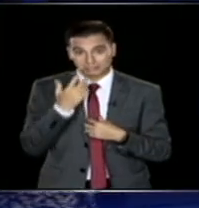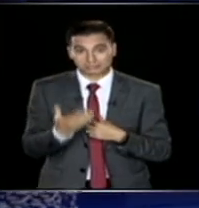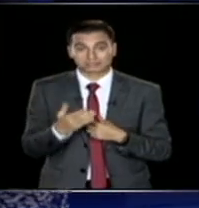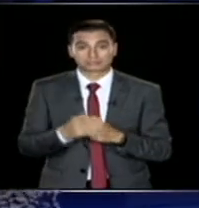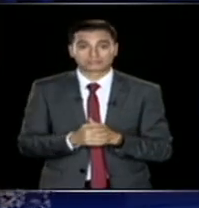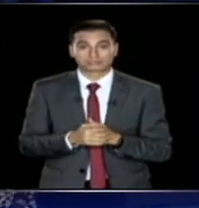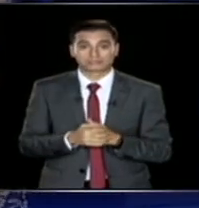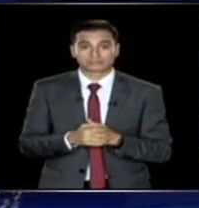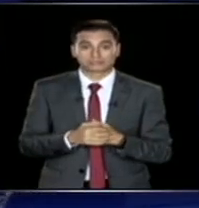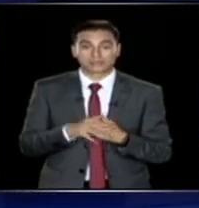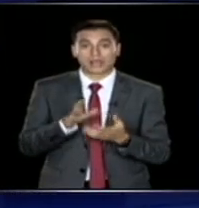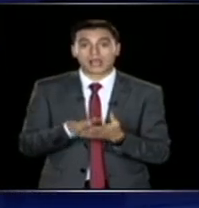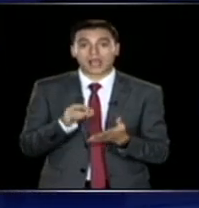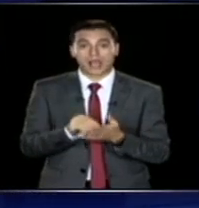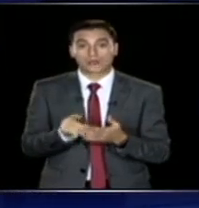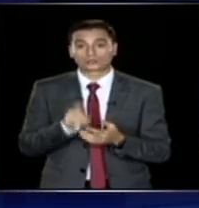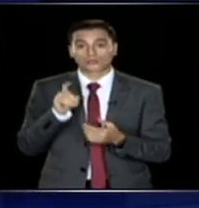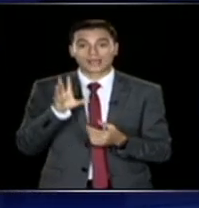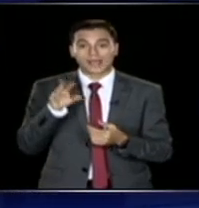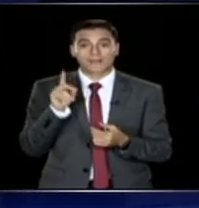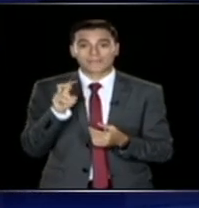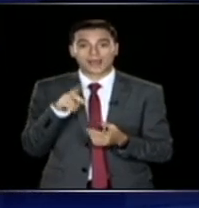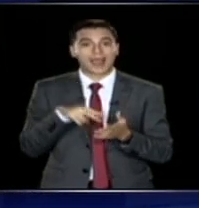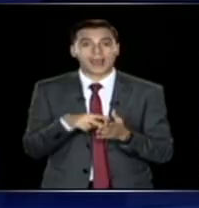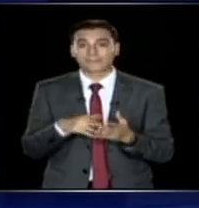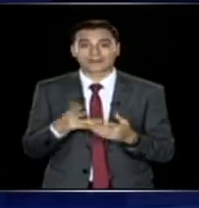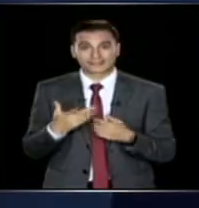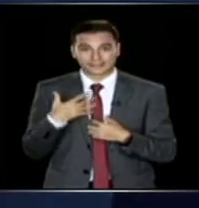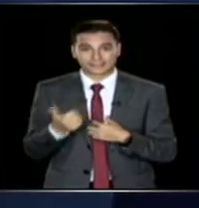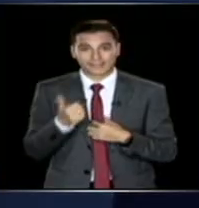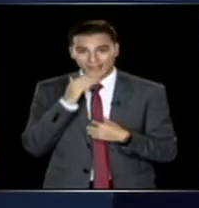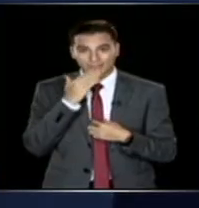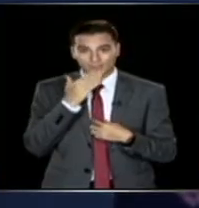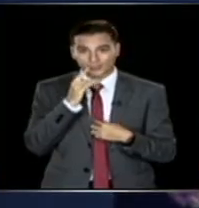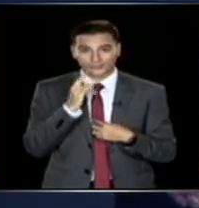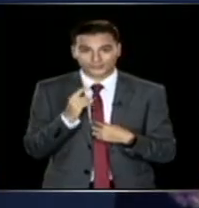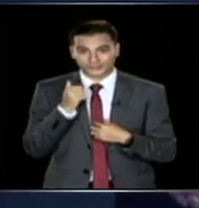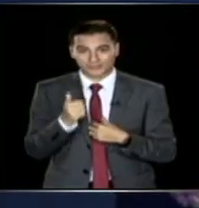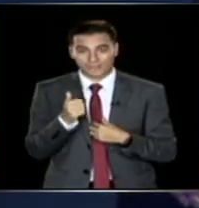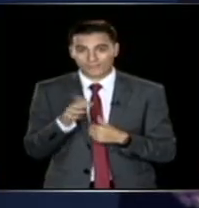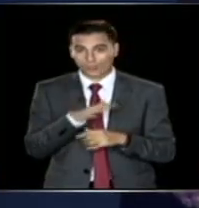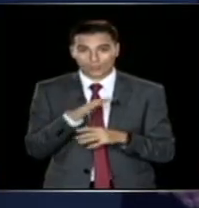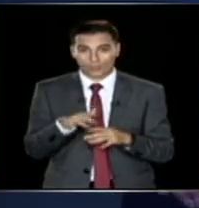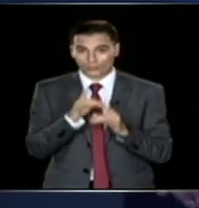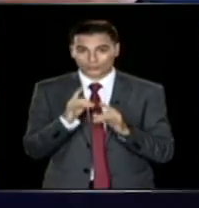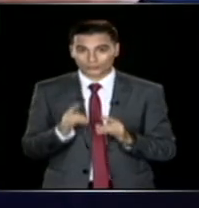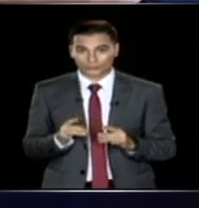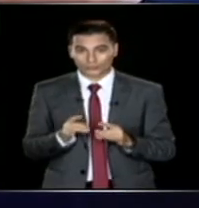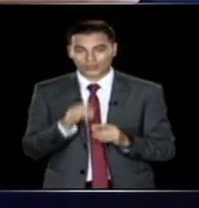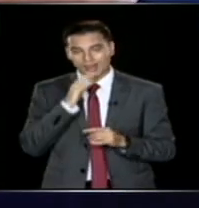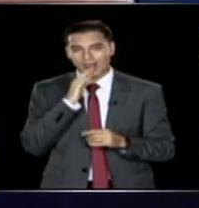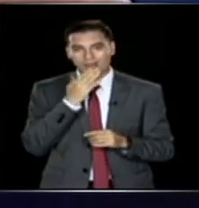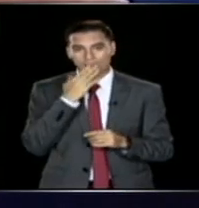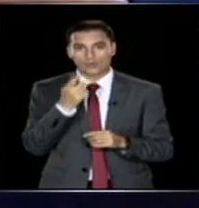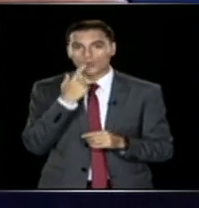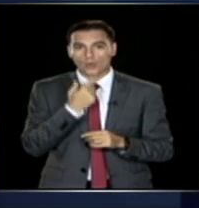طيب اول حد هيتسال هبه. ازيك يا هبه؟ الحمد لله. عامله ايه؟ الحمد لله. كله كويس؟ الحمد لله. طيب قولي